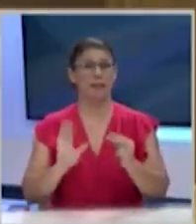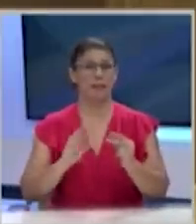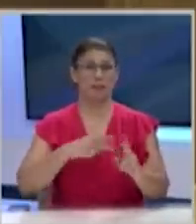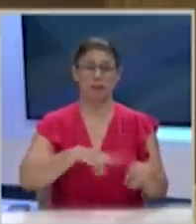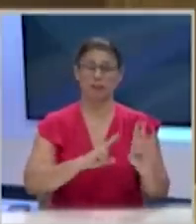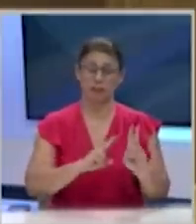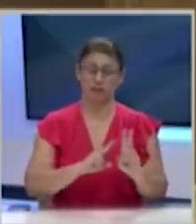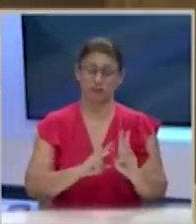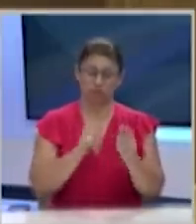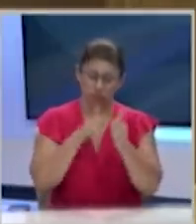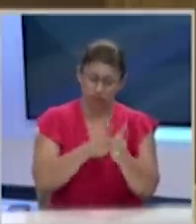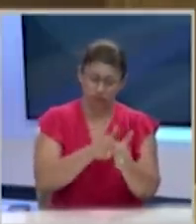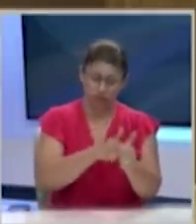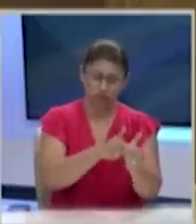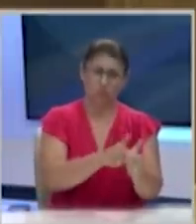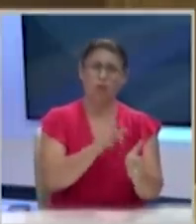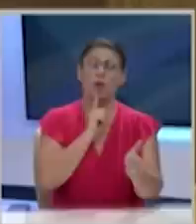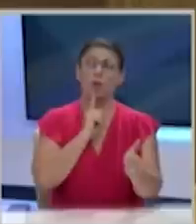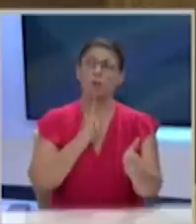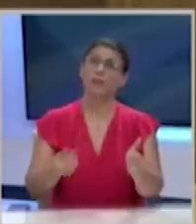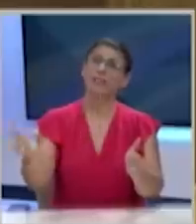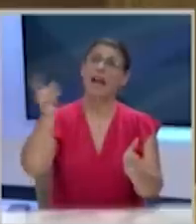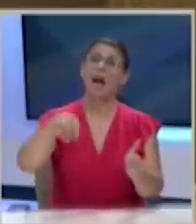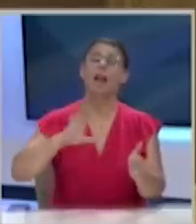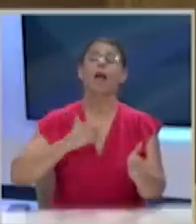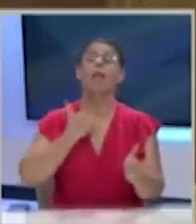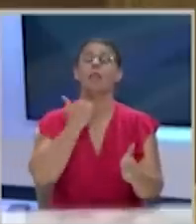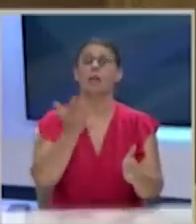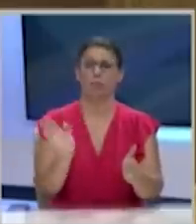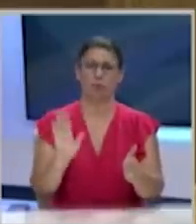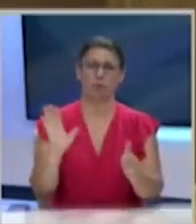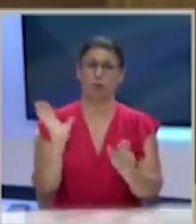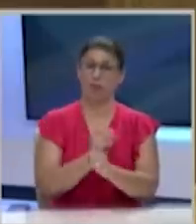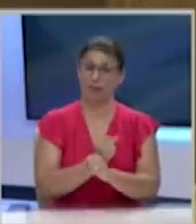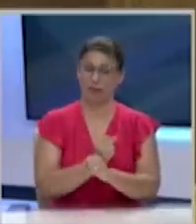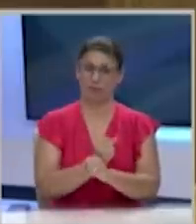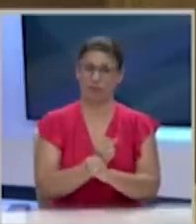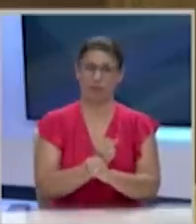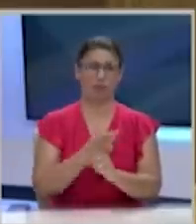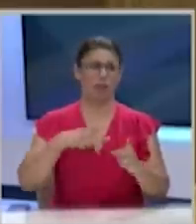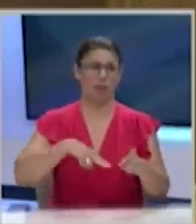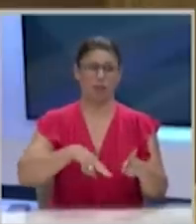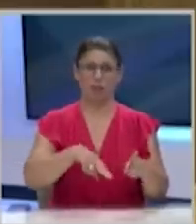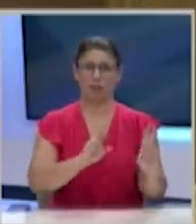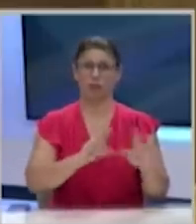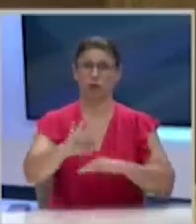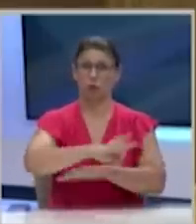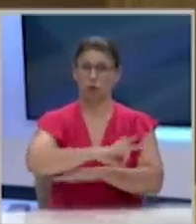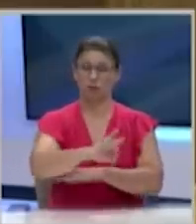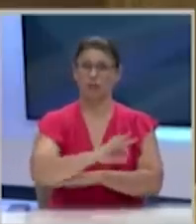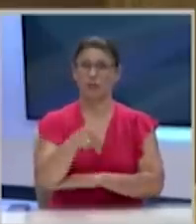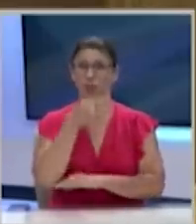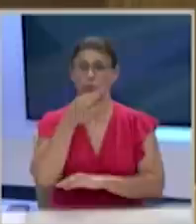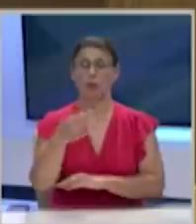υλοποιεί κατά γράμμα, όπως και οι άλλες δεν μπορούν και δεν μπόρεσαν, υλοποιεί το σχέδιο της